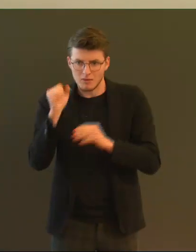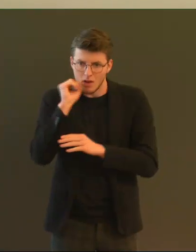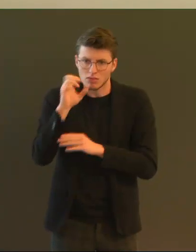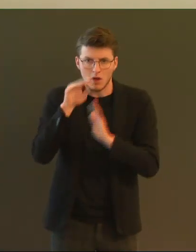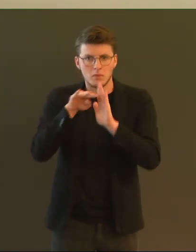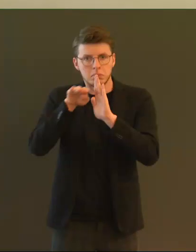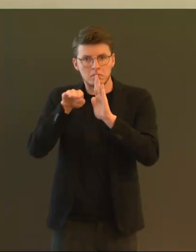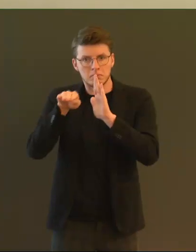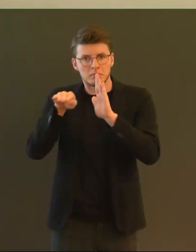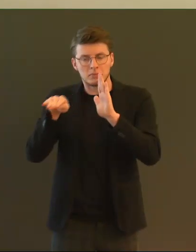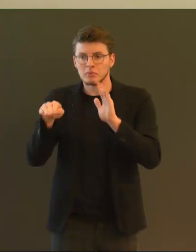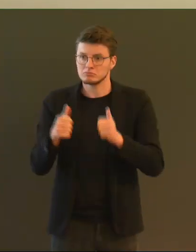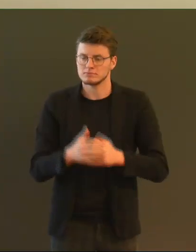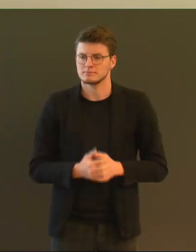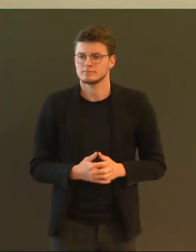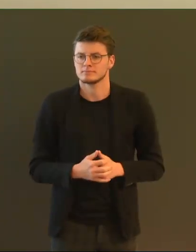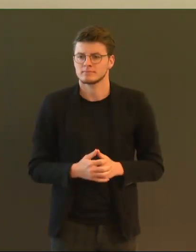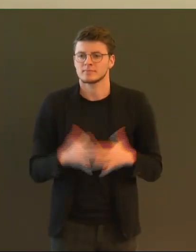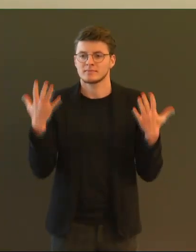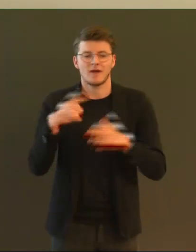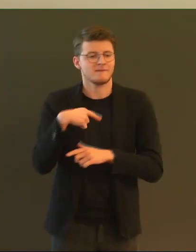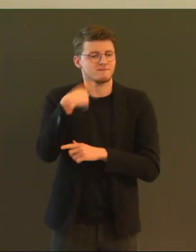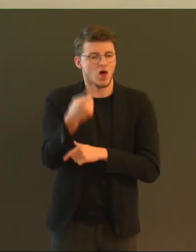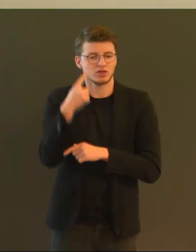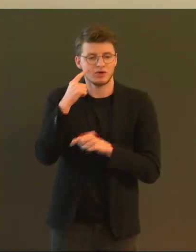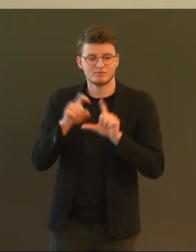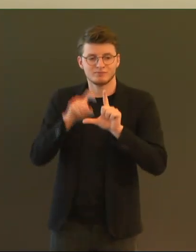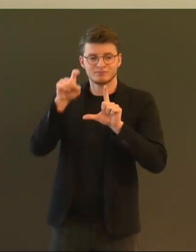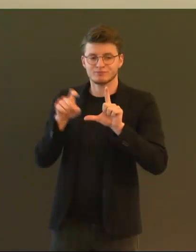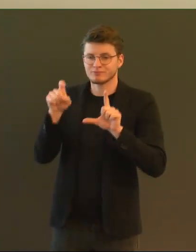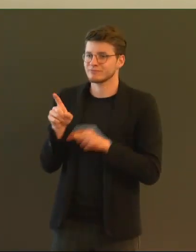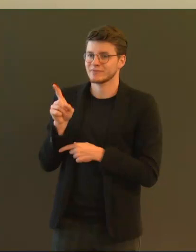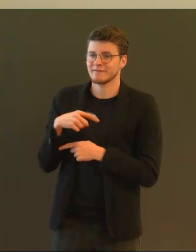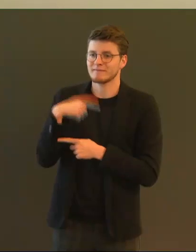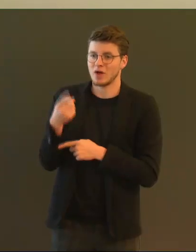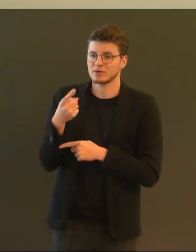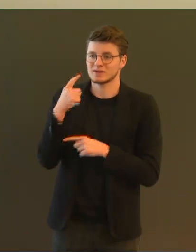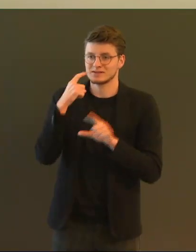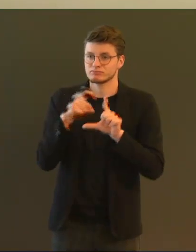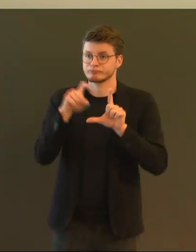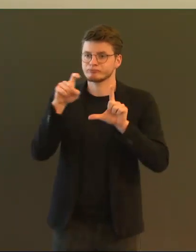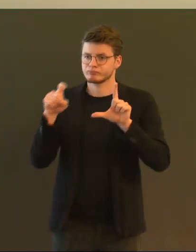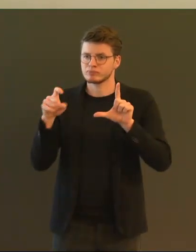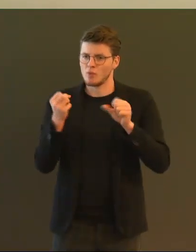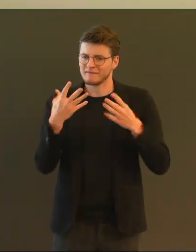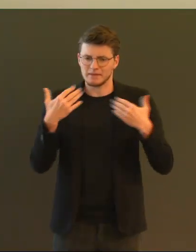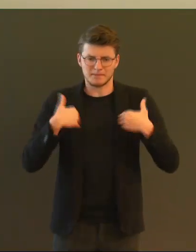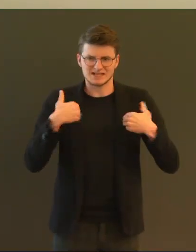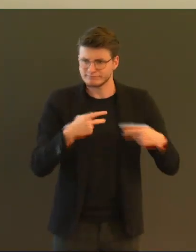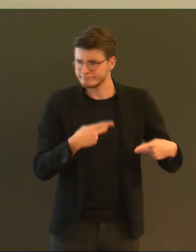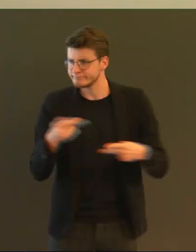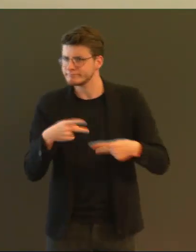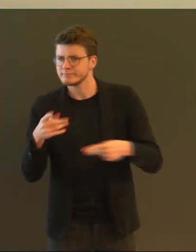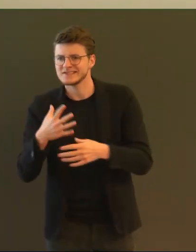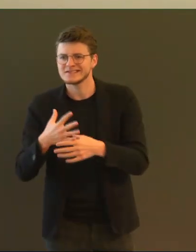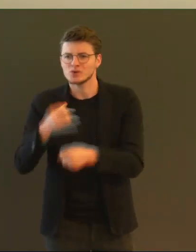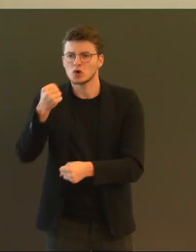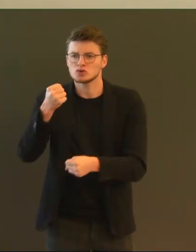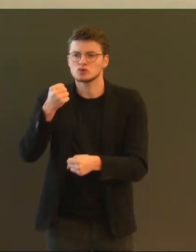Op de volgende figuur ziet u de evolutie van het aantal nieuwe opnames in het ziekenhuis omwille van